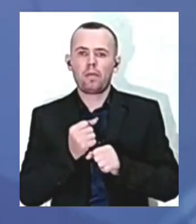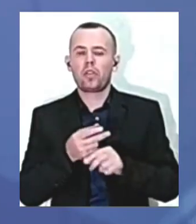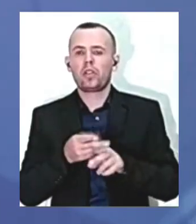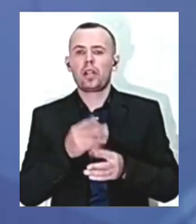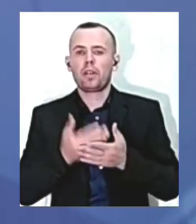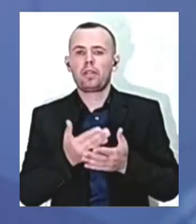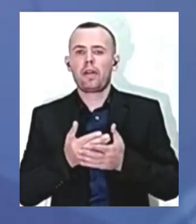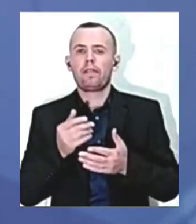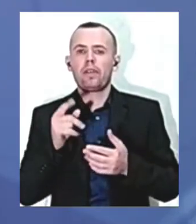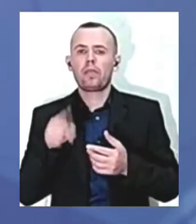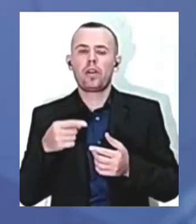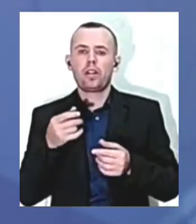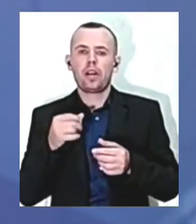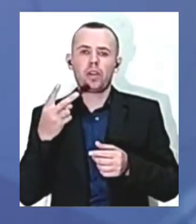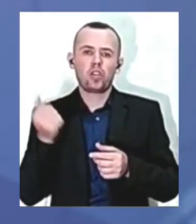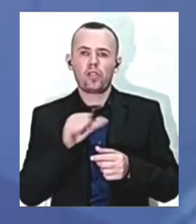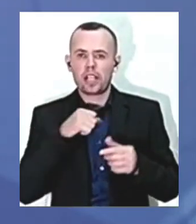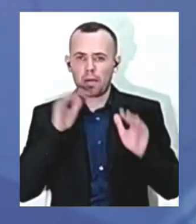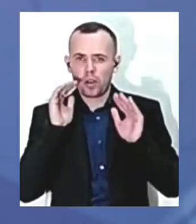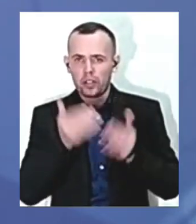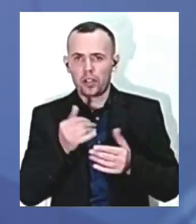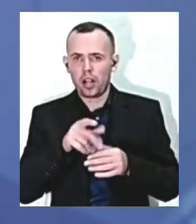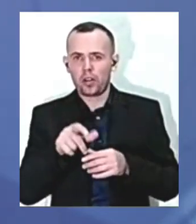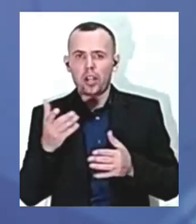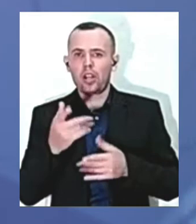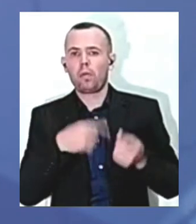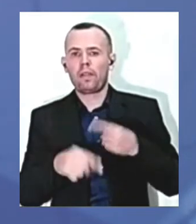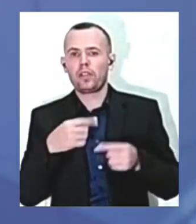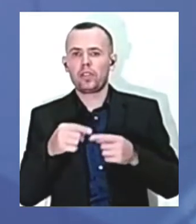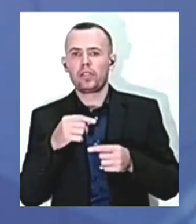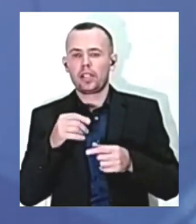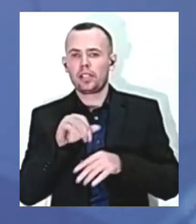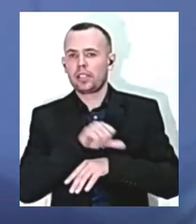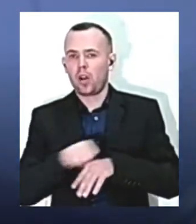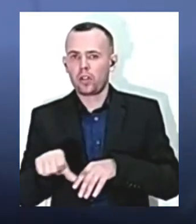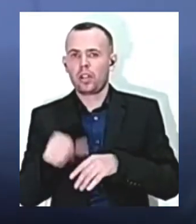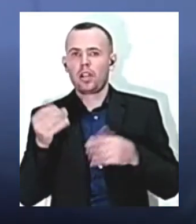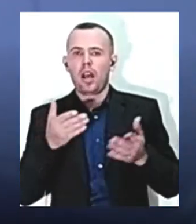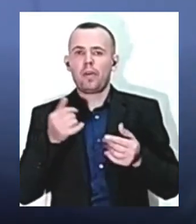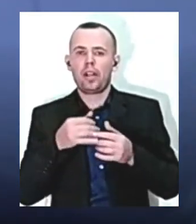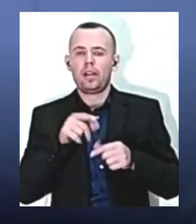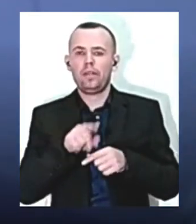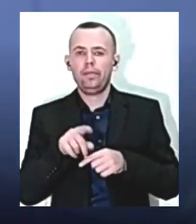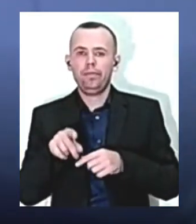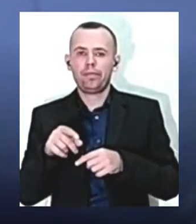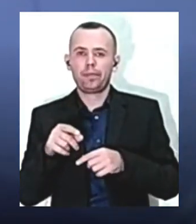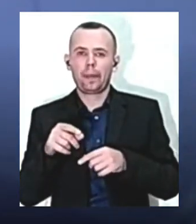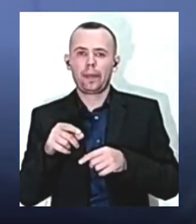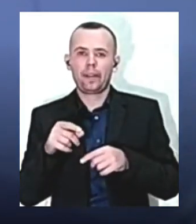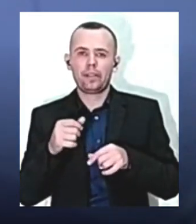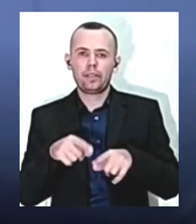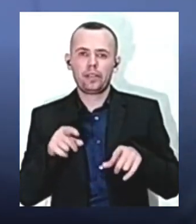двохтижневої самоізоляції для людей, які поверталися з-за кордону, або для тих, які приїздили з окупованих територій,